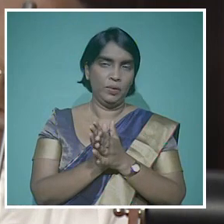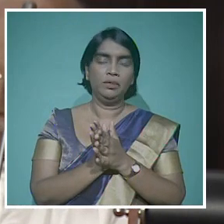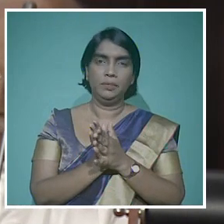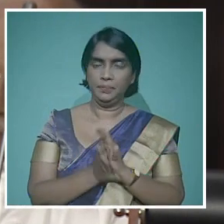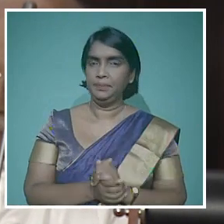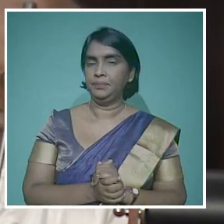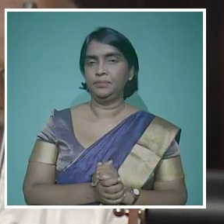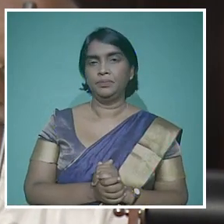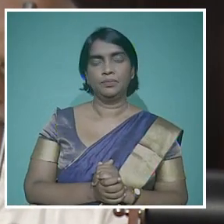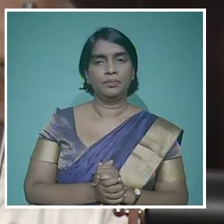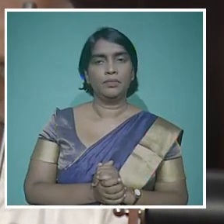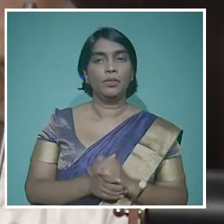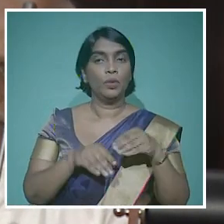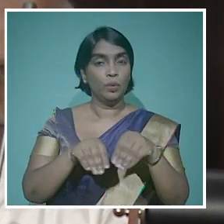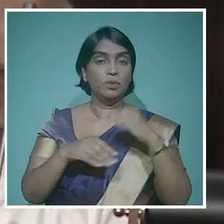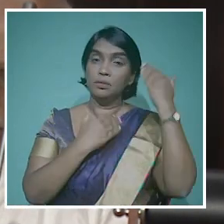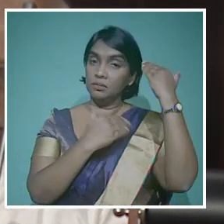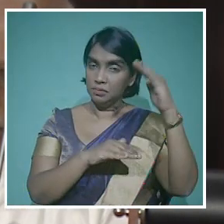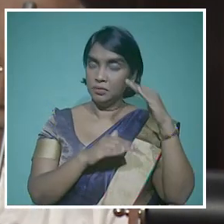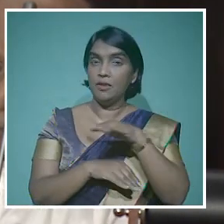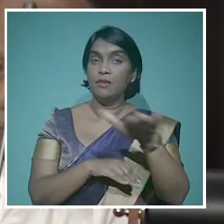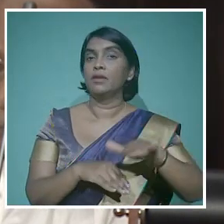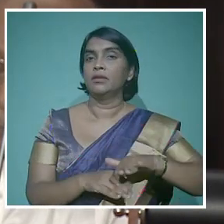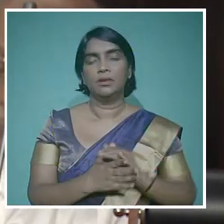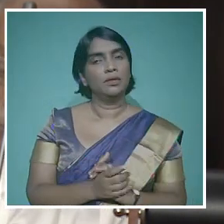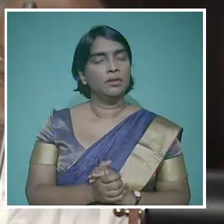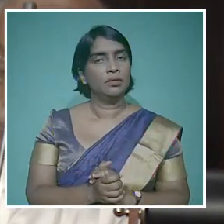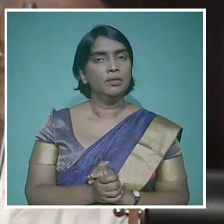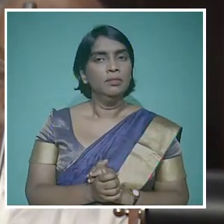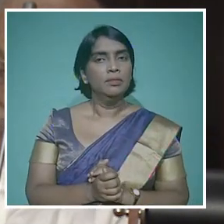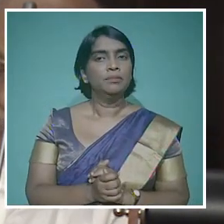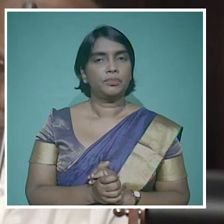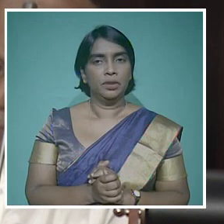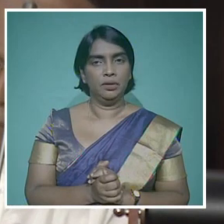යුතුයි. කෘෂි අපනයනය සඳහා ඉඩම්